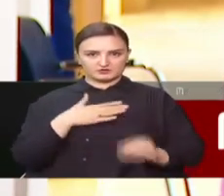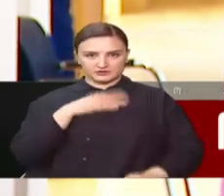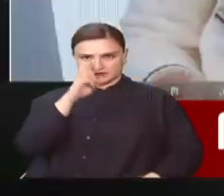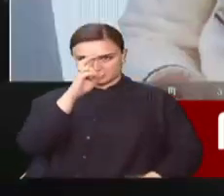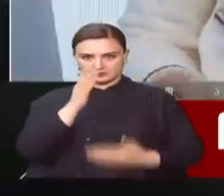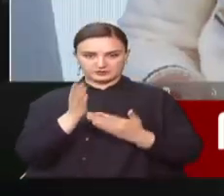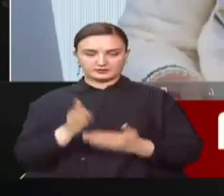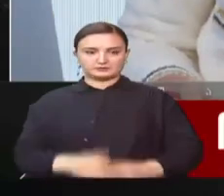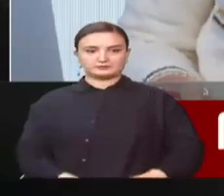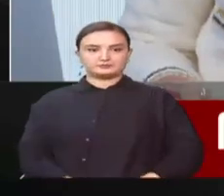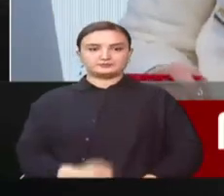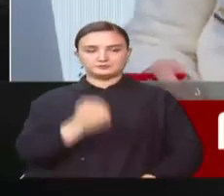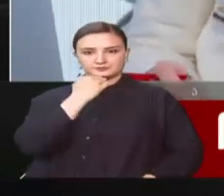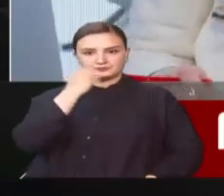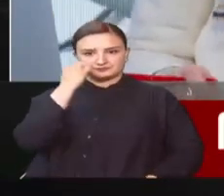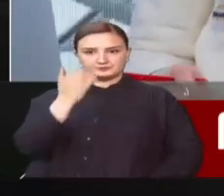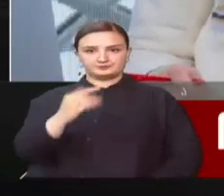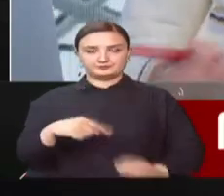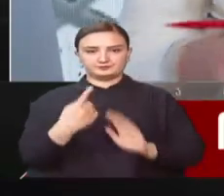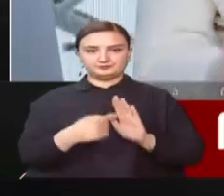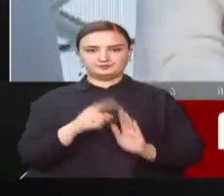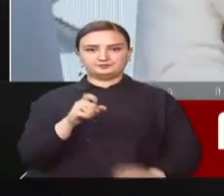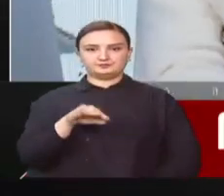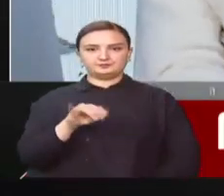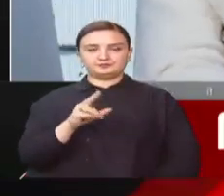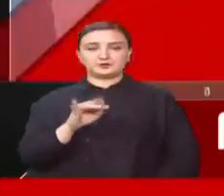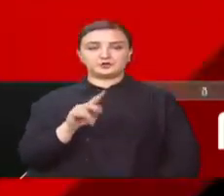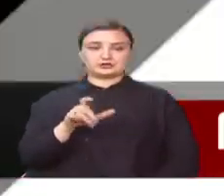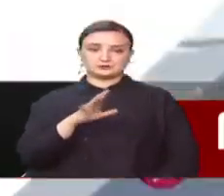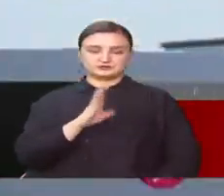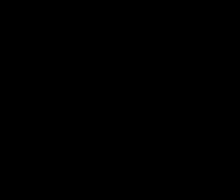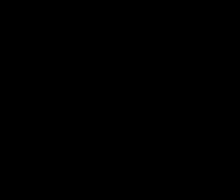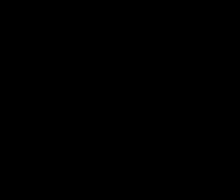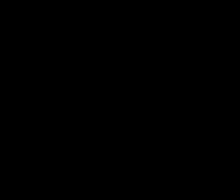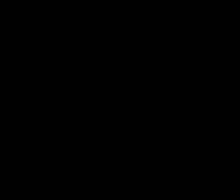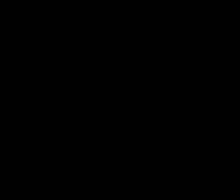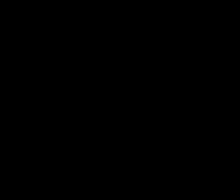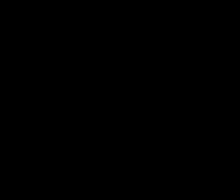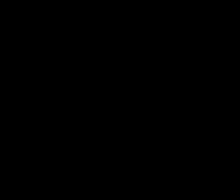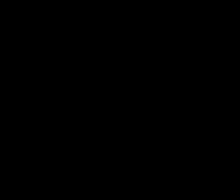დიდი მადლობა. მადლობა თქვენ შეკითხვებს, ხატია დეგანოიძე პასუხობდა პირდაპირ ეთერში.